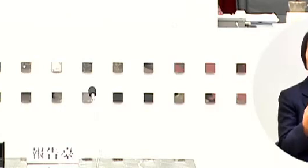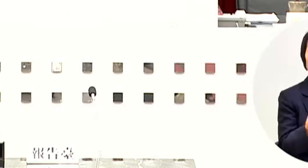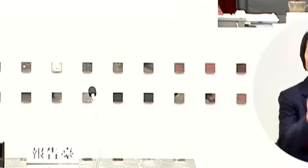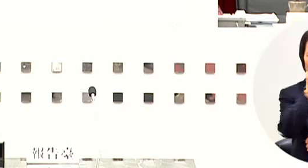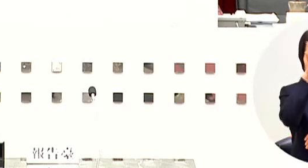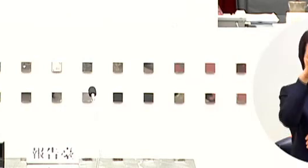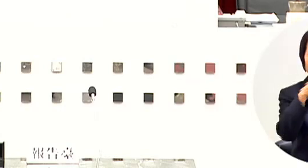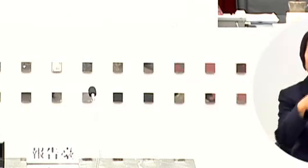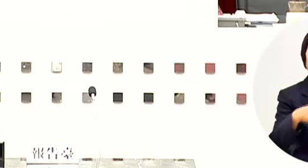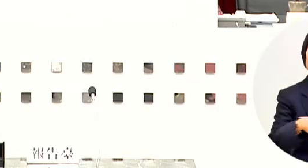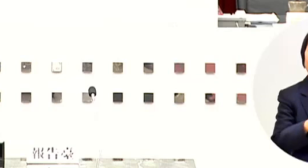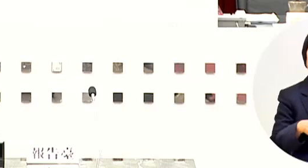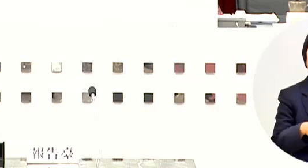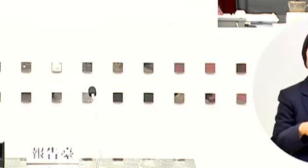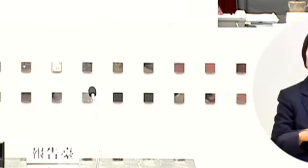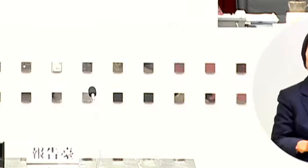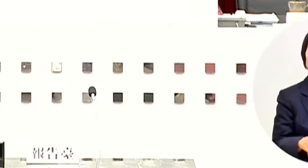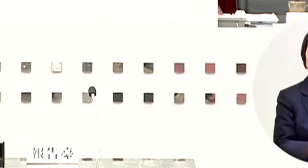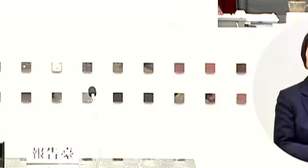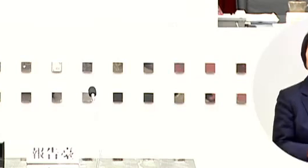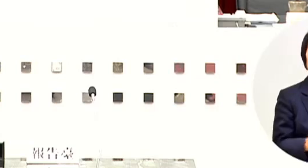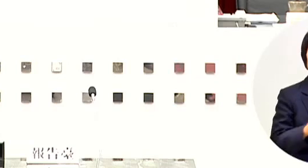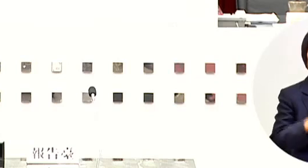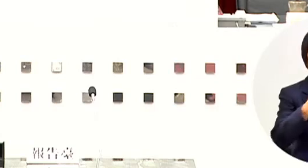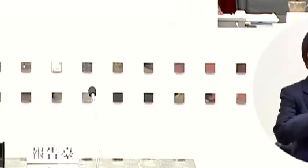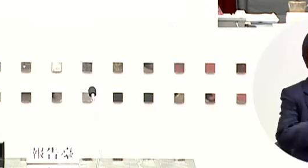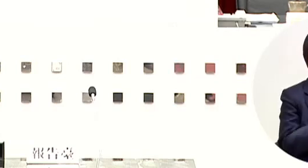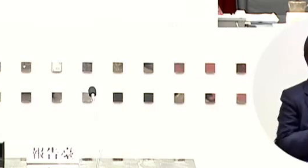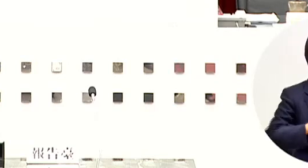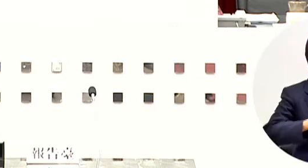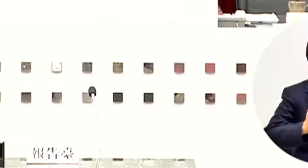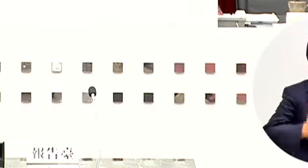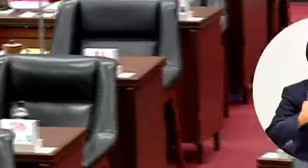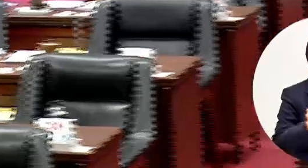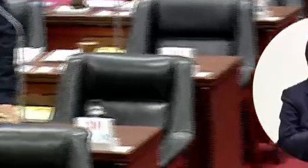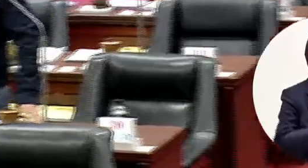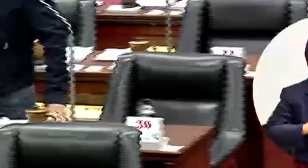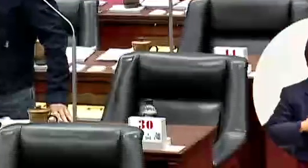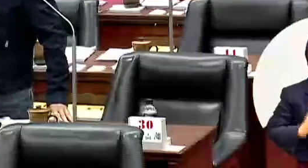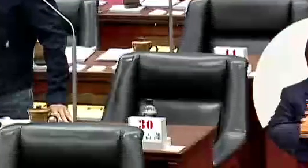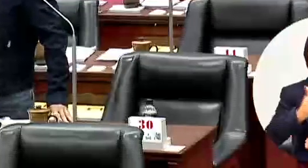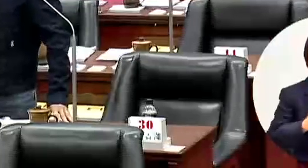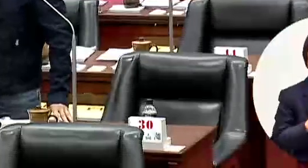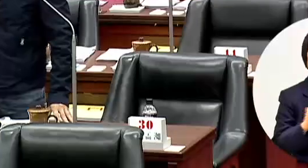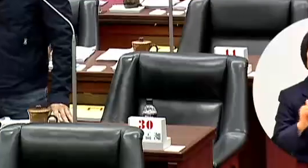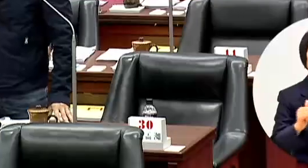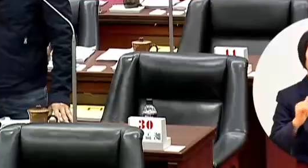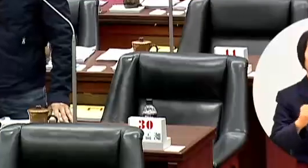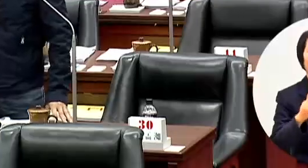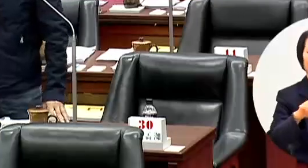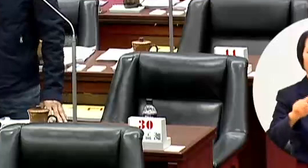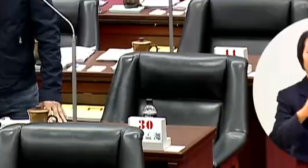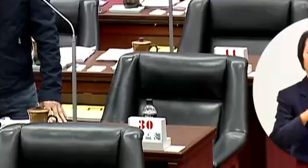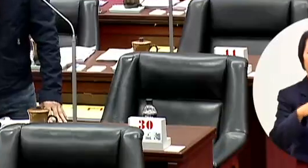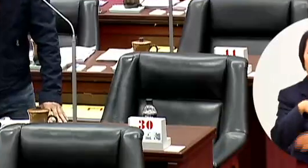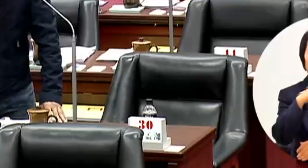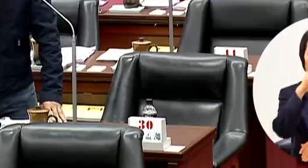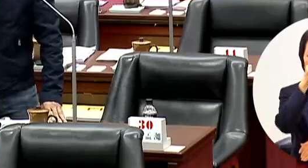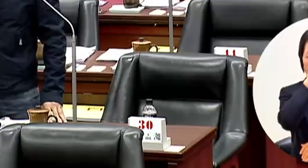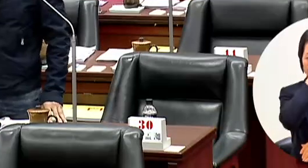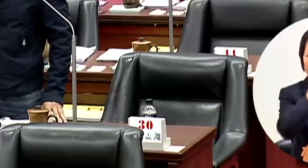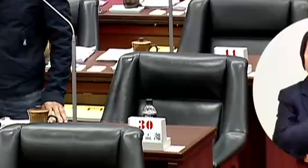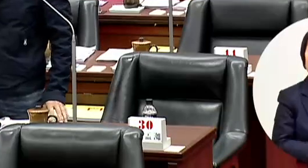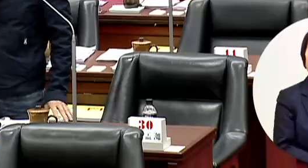还有各位技术所长、各位市民朋友，大家早安，大家好。哎，我们的总召哈，还